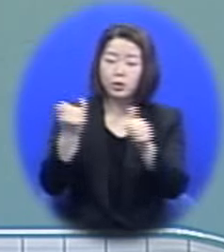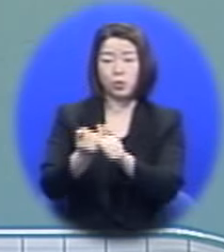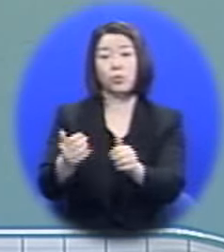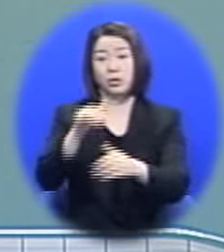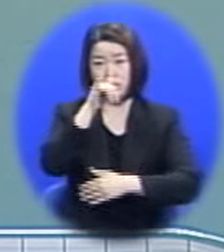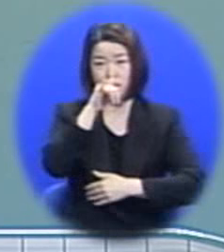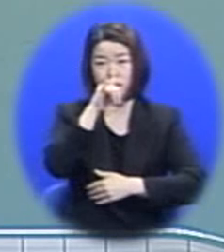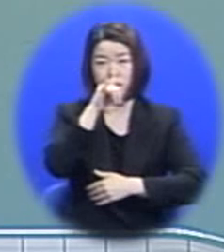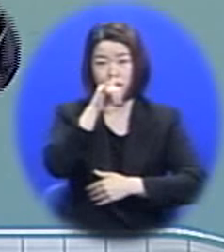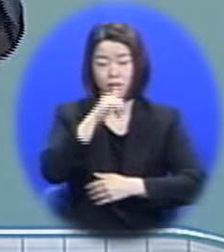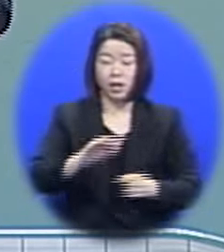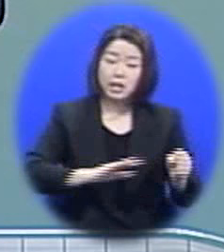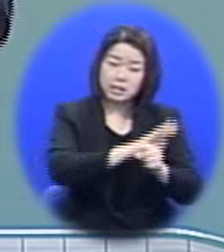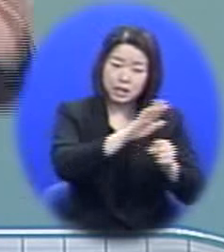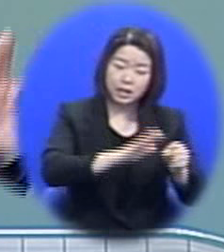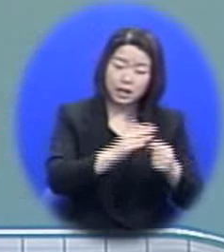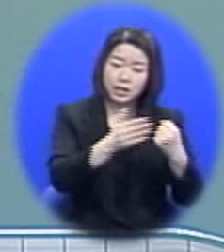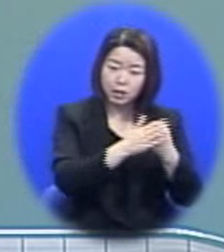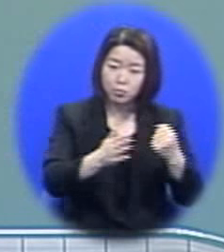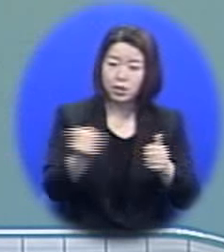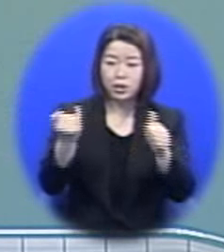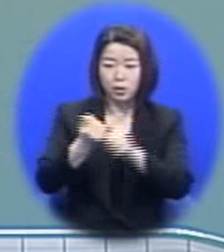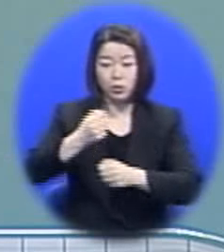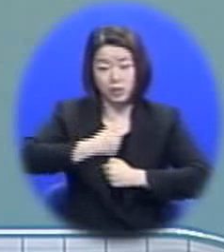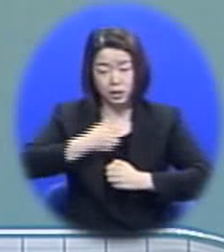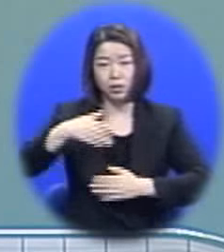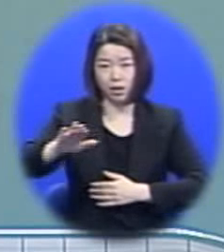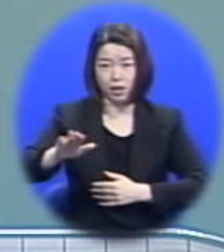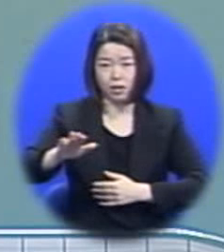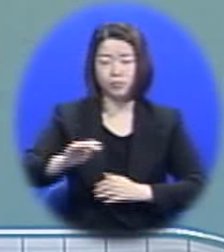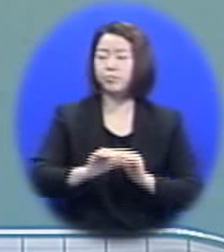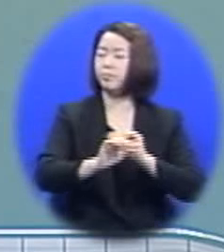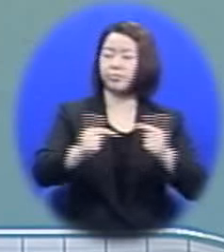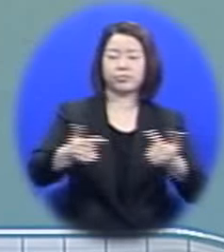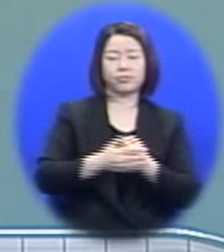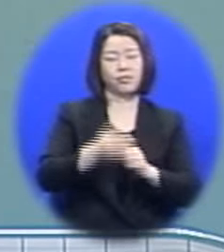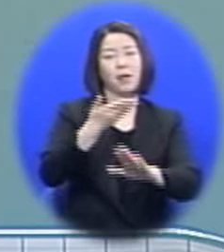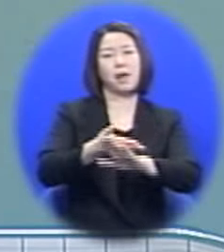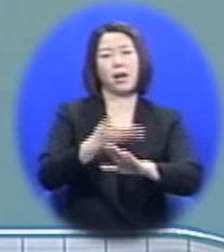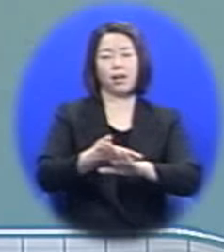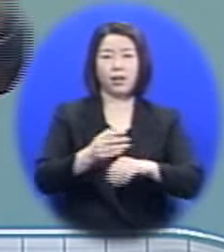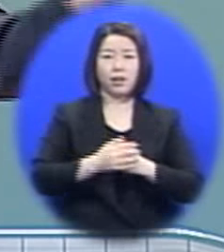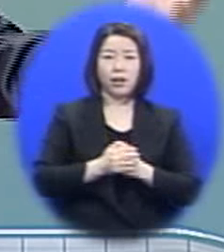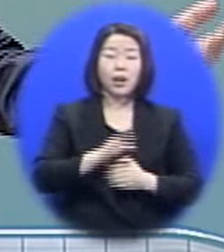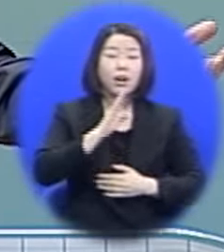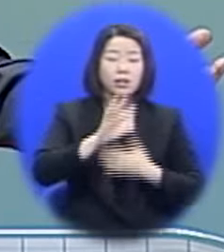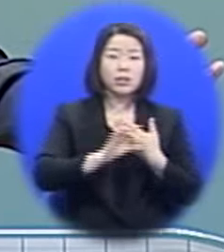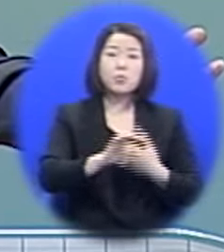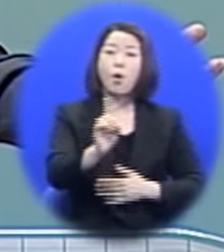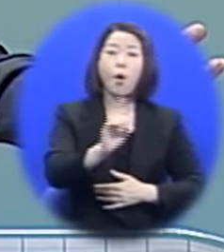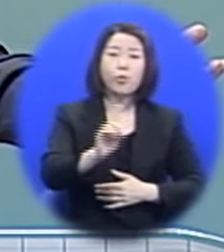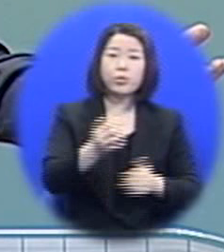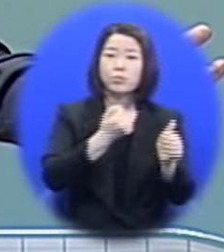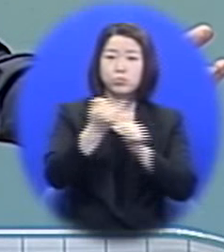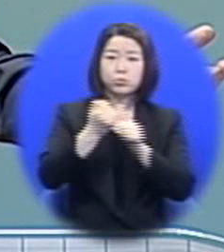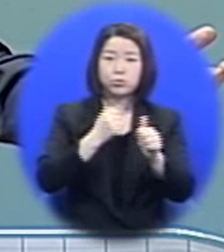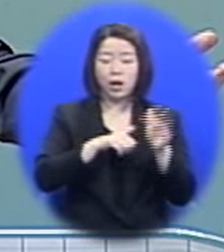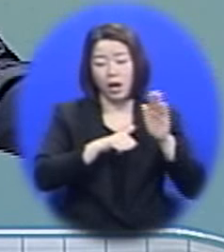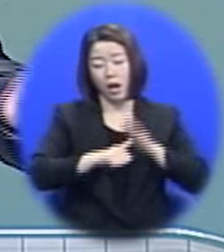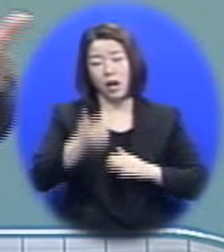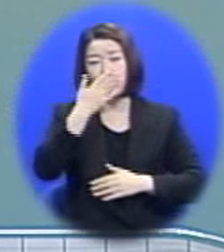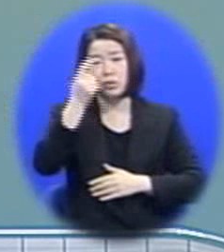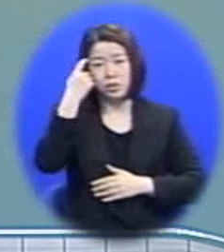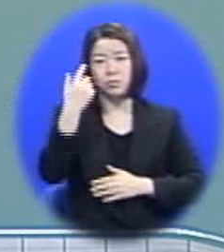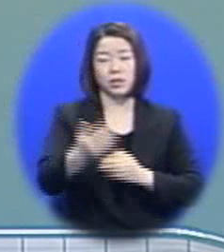거고 사랑하니까 결혼을 지켜 가는 거고 아니에요. 그러면 어떤 부부가 견딜 수 있겠어요?